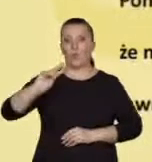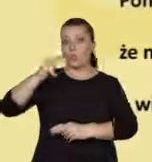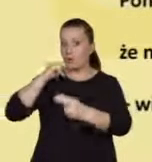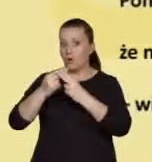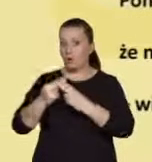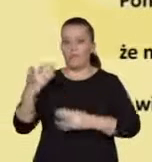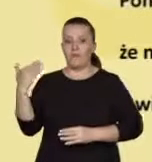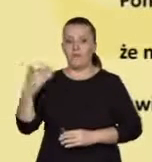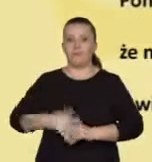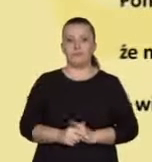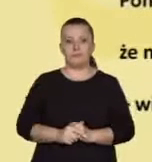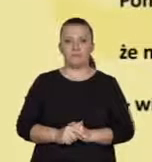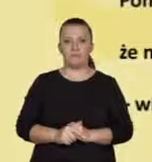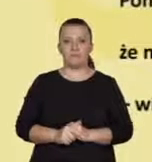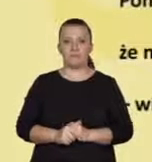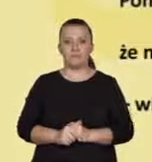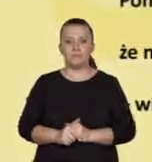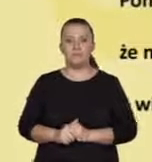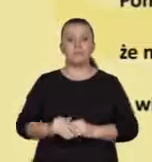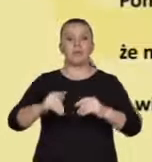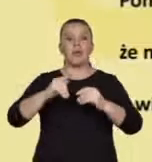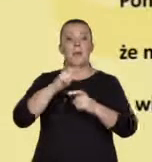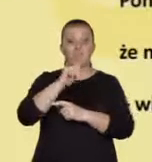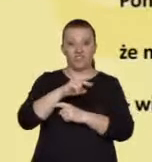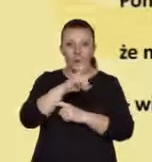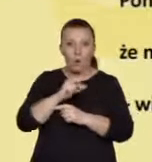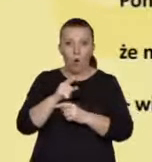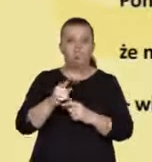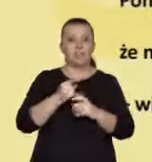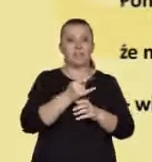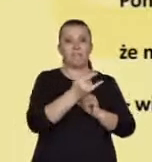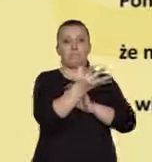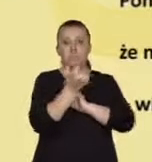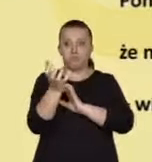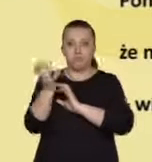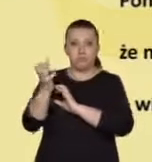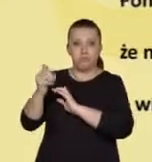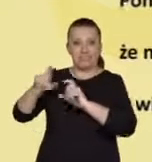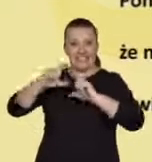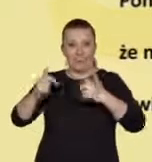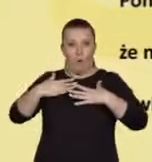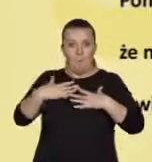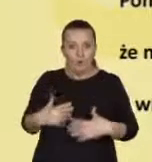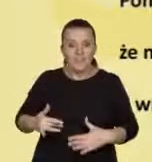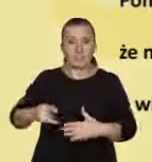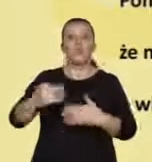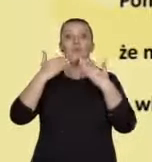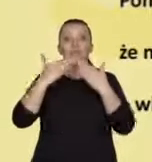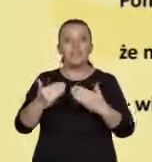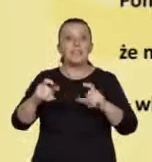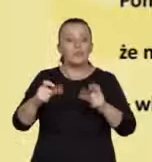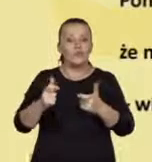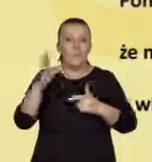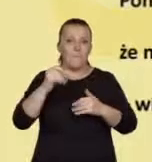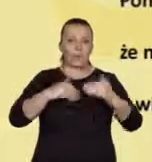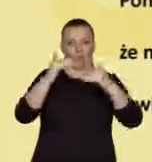nich. Ponieważ pobierają tlen całą powierzchnią, dzięki temu, że mają większy stosunek powierzchni ciała do objętości, więc